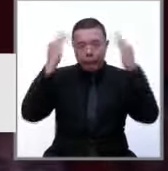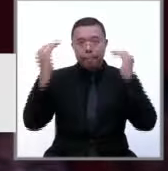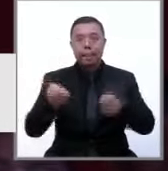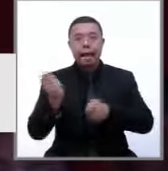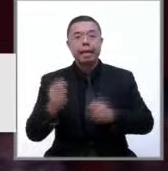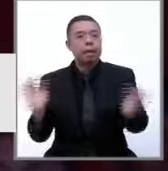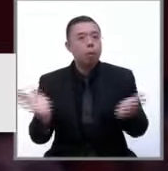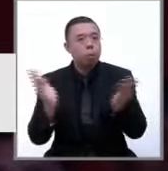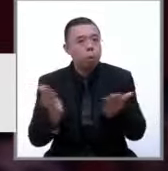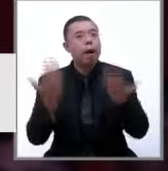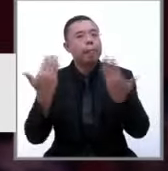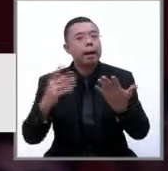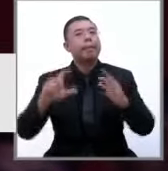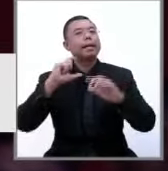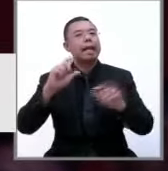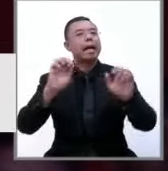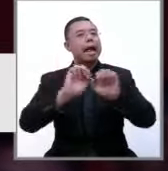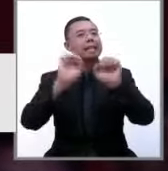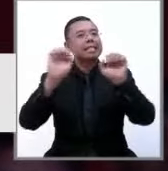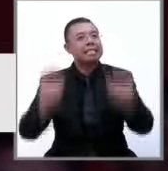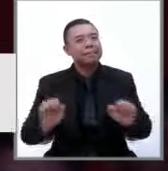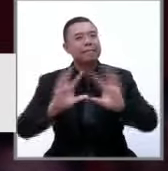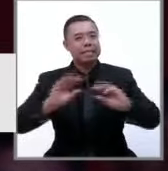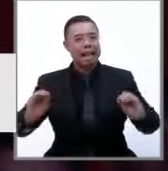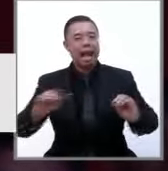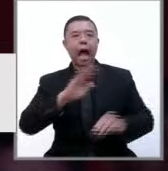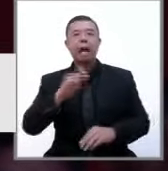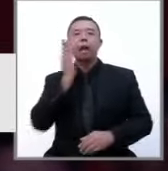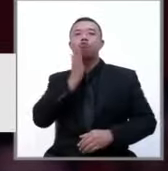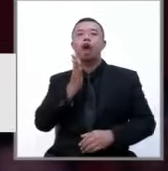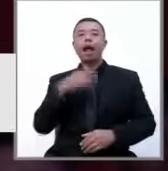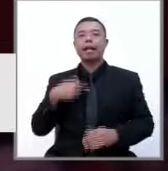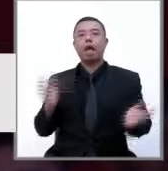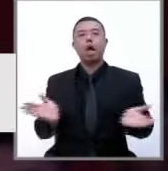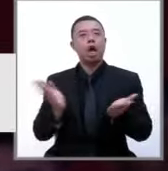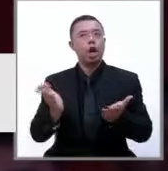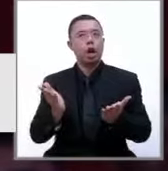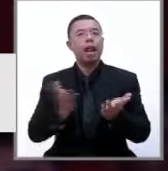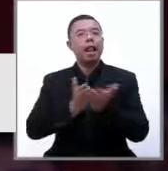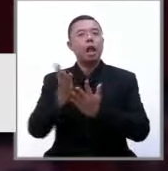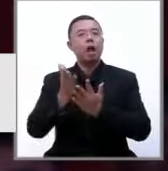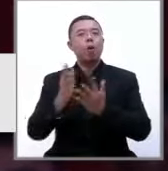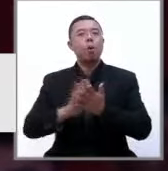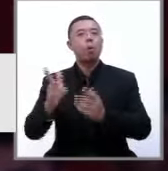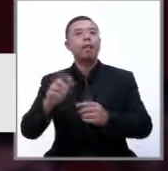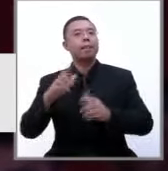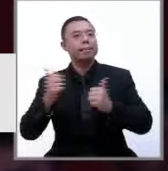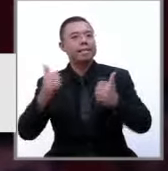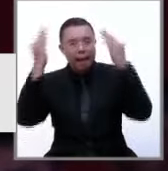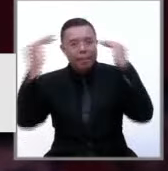dorong terus mekanisasi generasi muda akan kita dorong melalui Smart